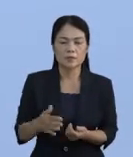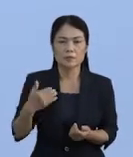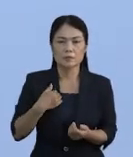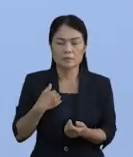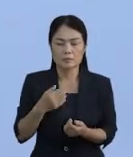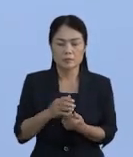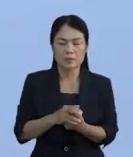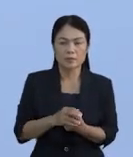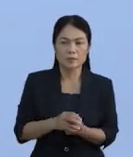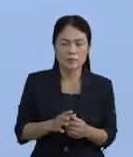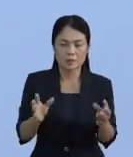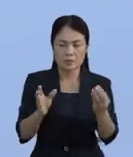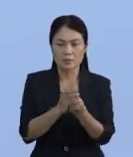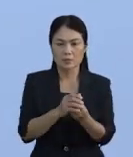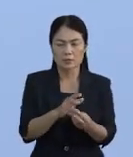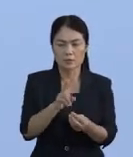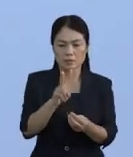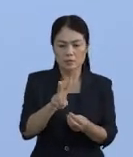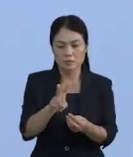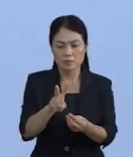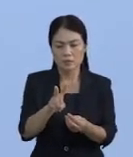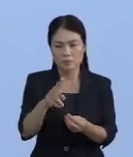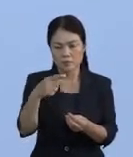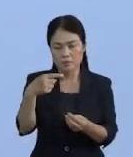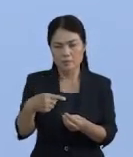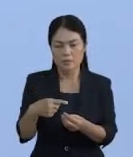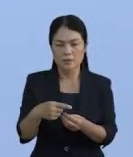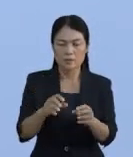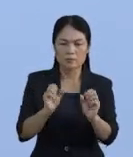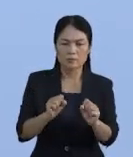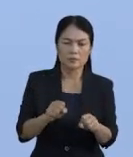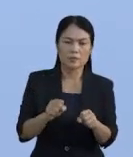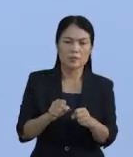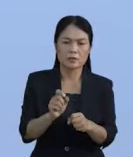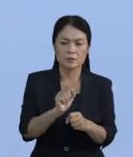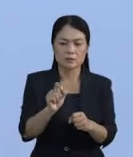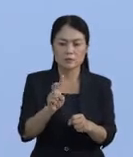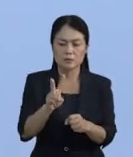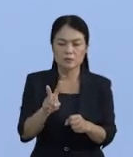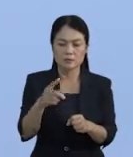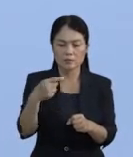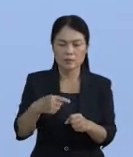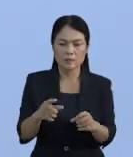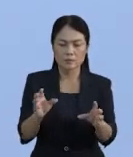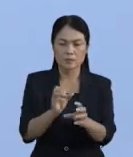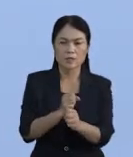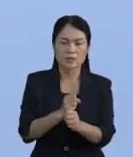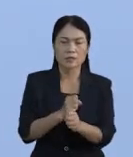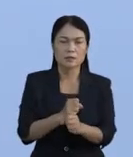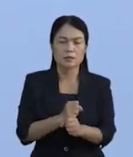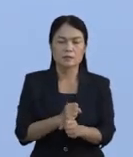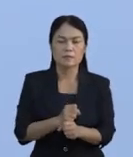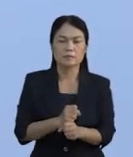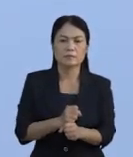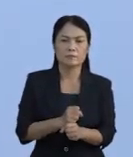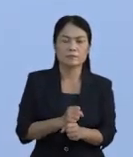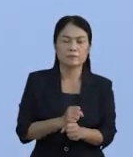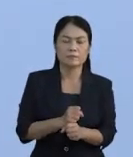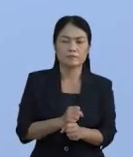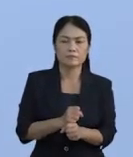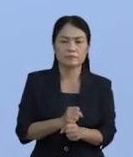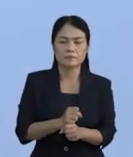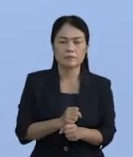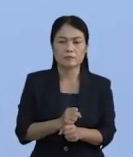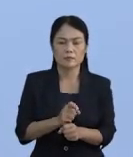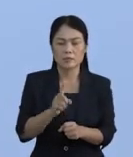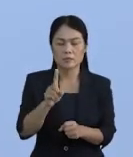luôn phí bọn chân đấy chúng dương mình ác từ xế pi pon bàn tê cứ dương từ xế tới